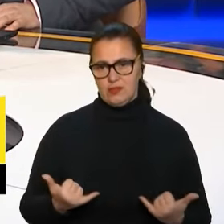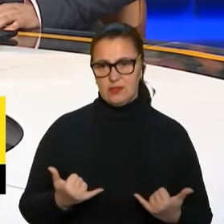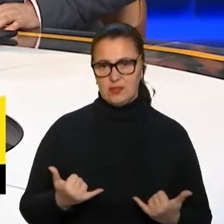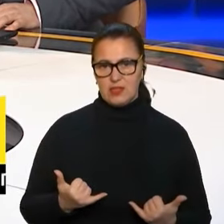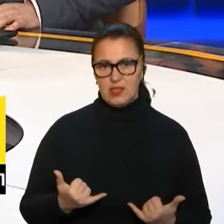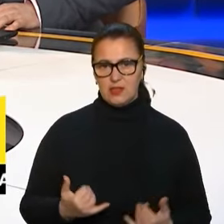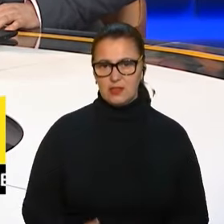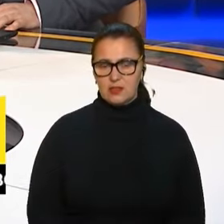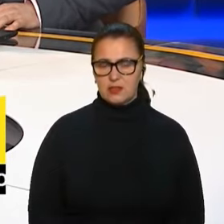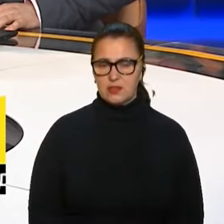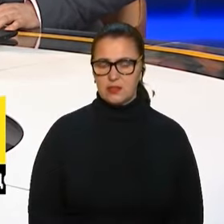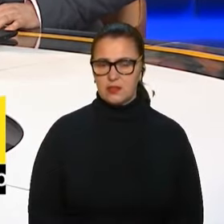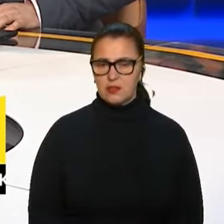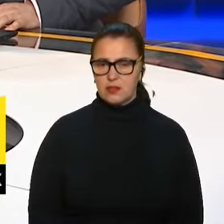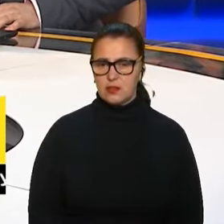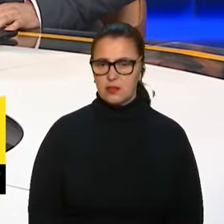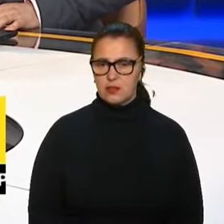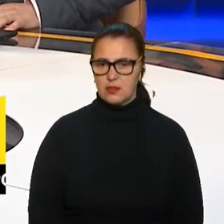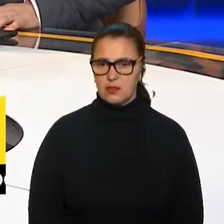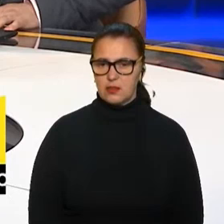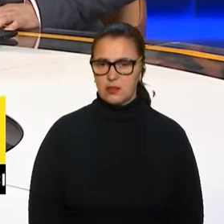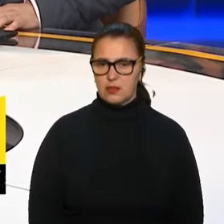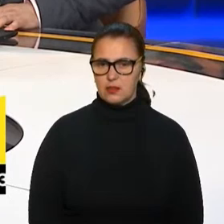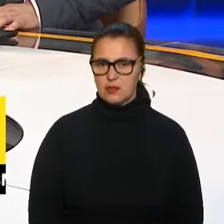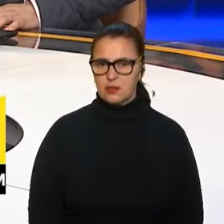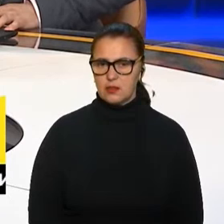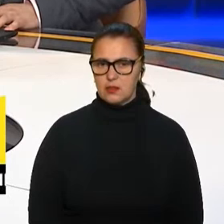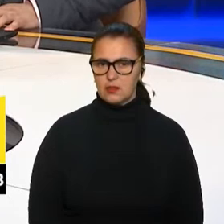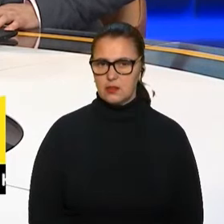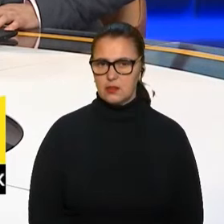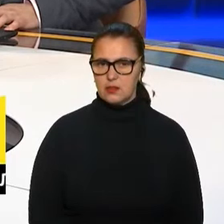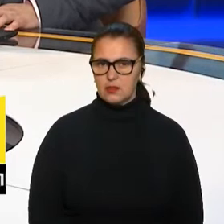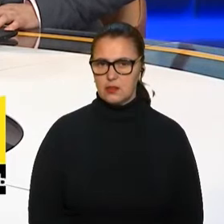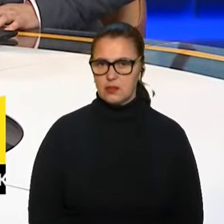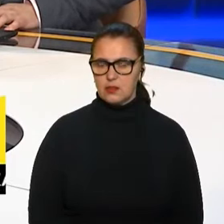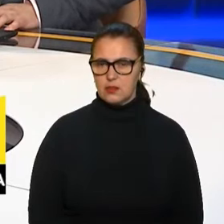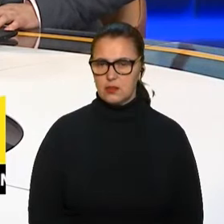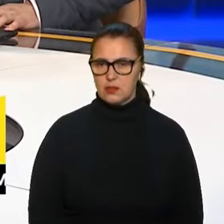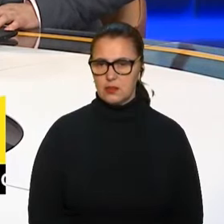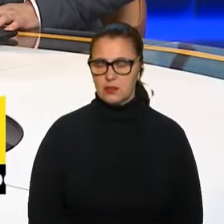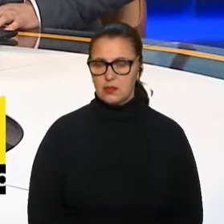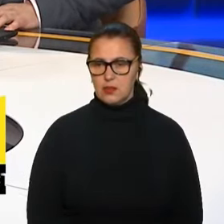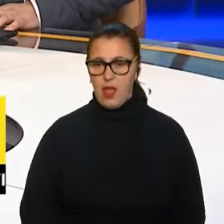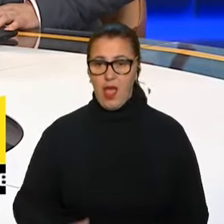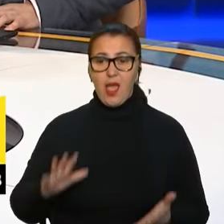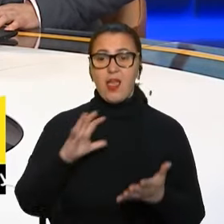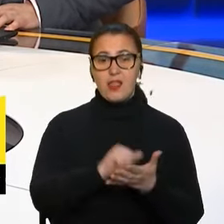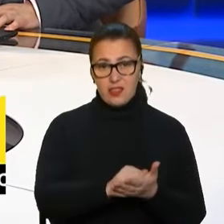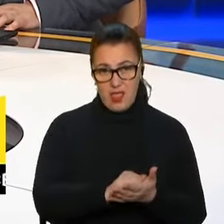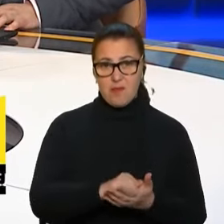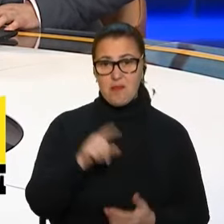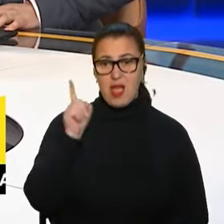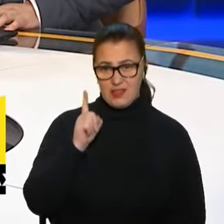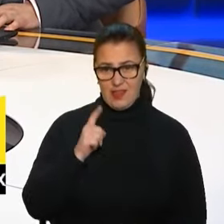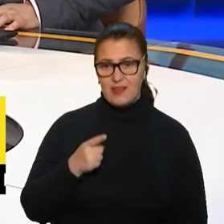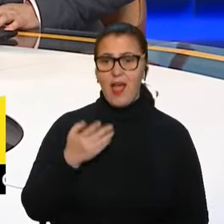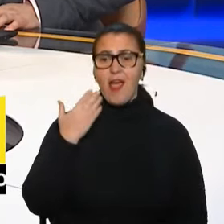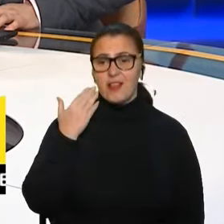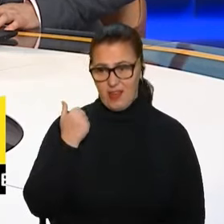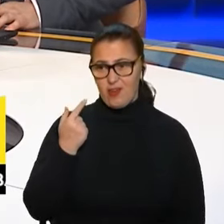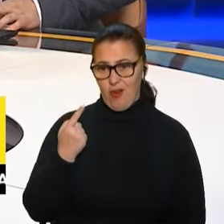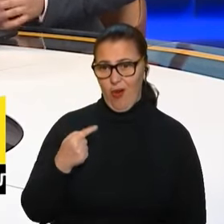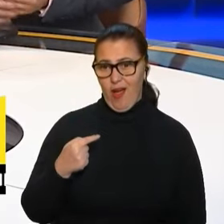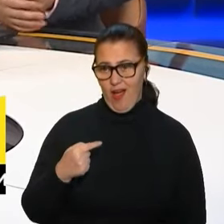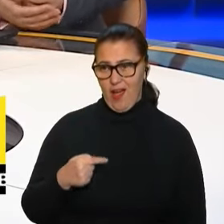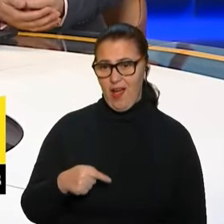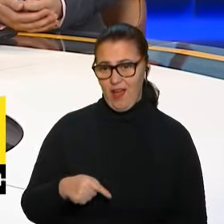Нападать на Израиль мы не позволяем никому. Как говорится, напасть на Израиль, расплюнуть, но плеваться потом придется кровь. Що